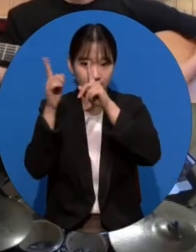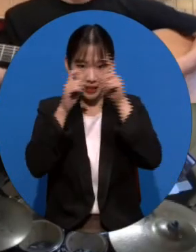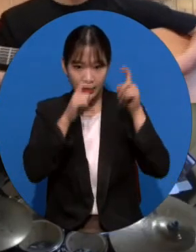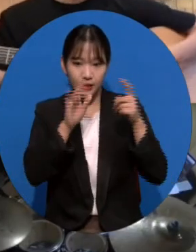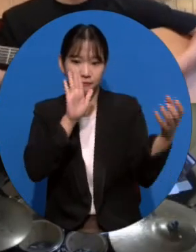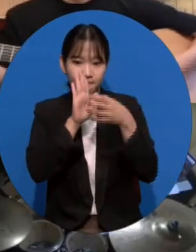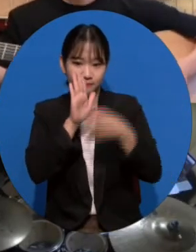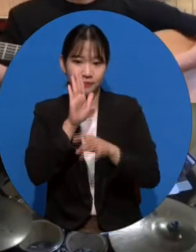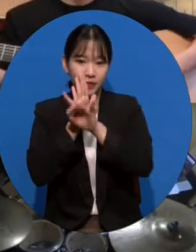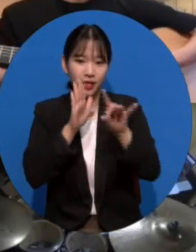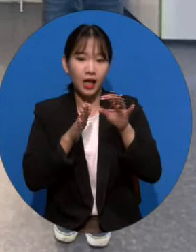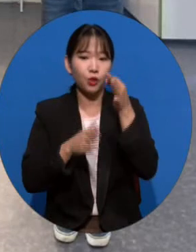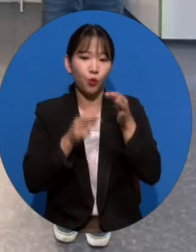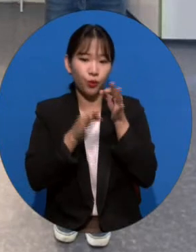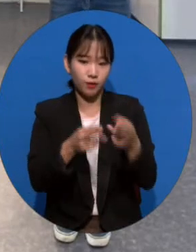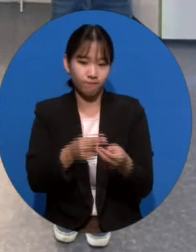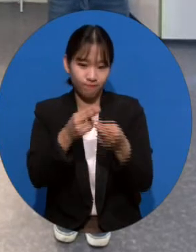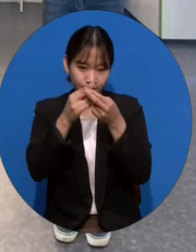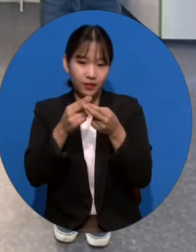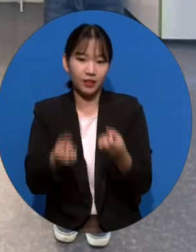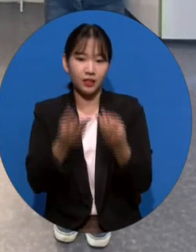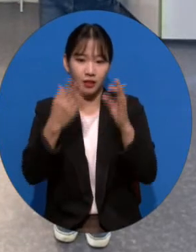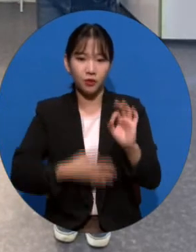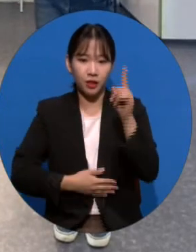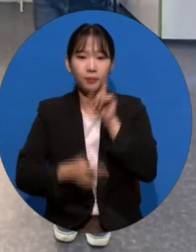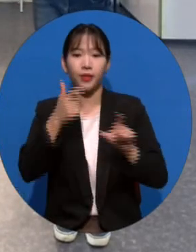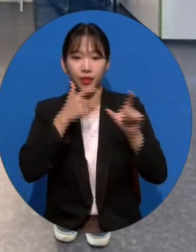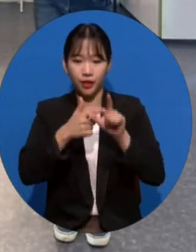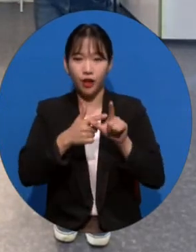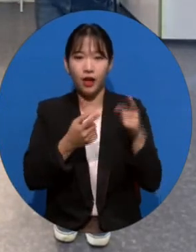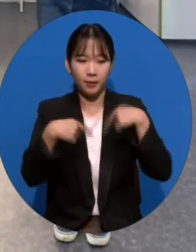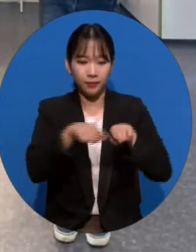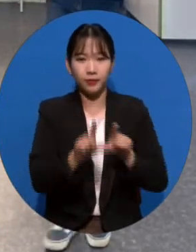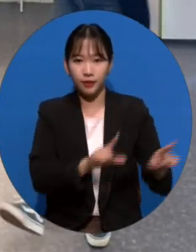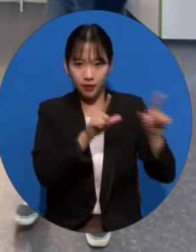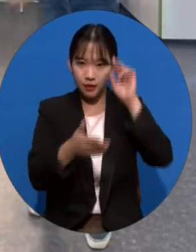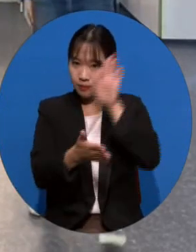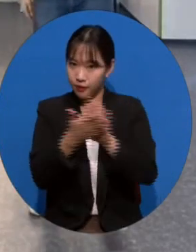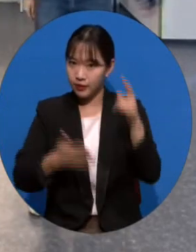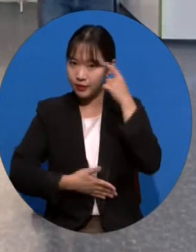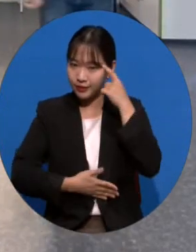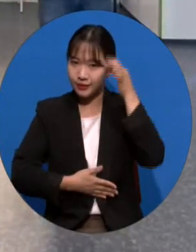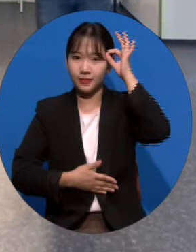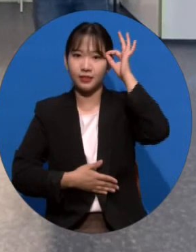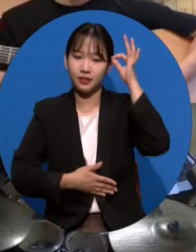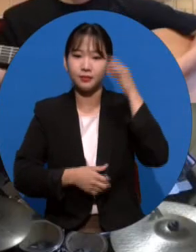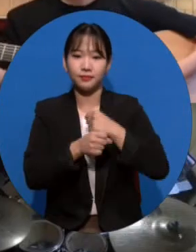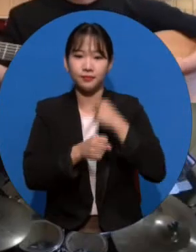올릴 때마다 기부금이 적립되는 이 캠페인을 통해 다시 한번 공존과 평화의 정신을 되새기도록 한